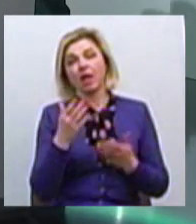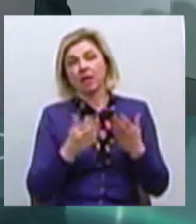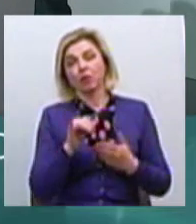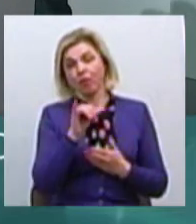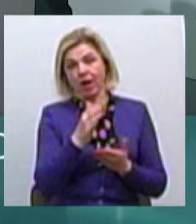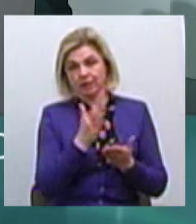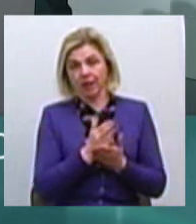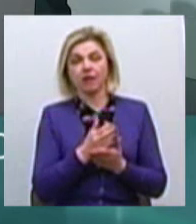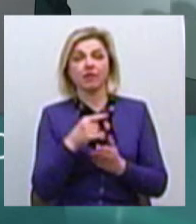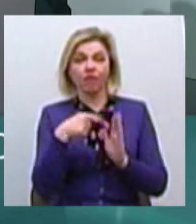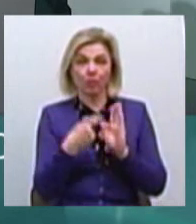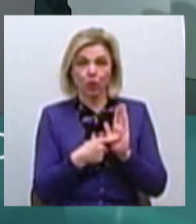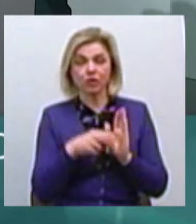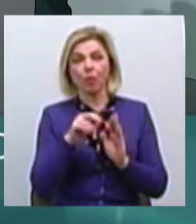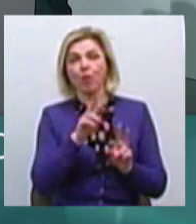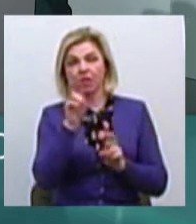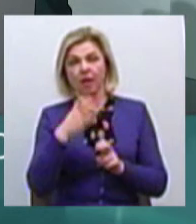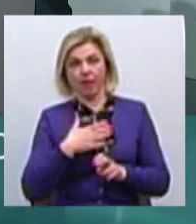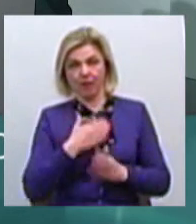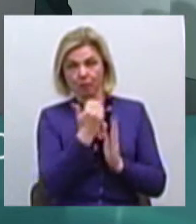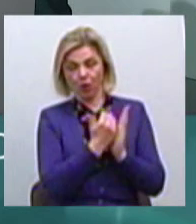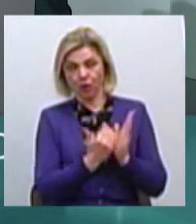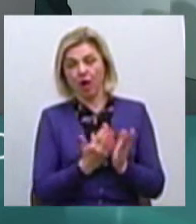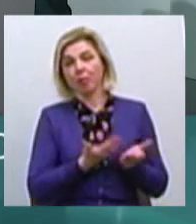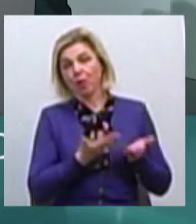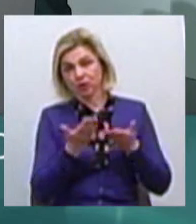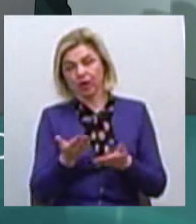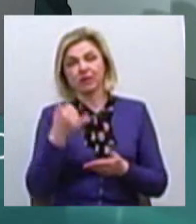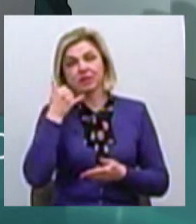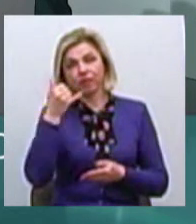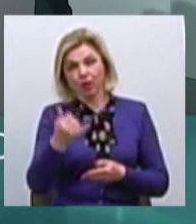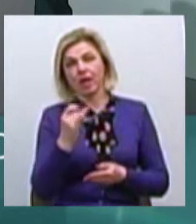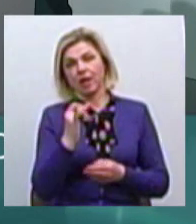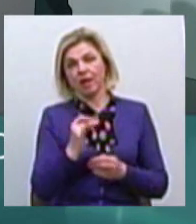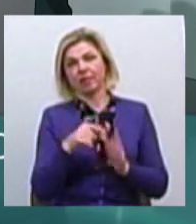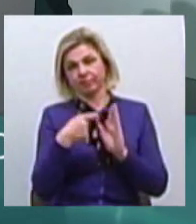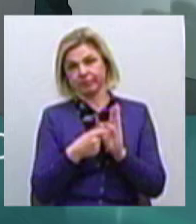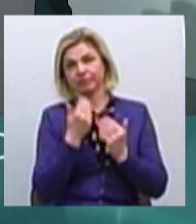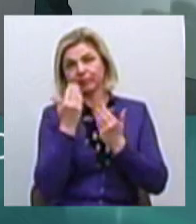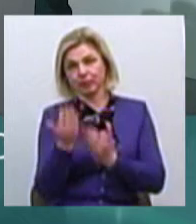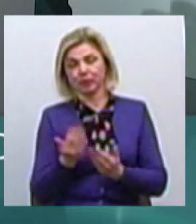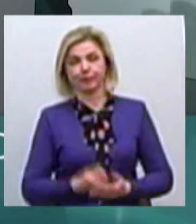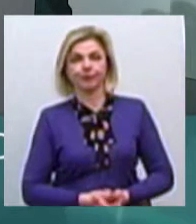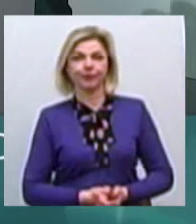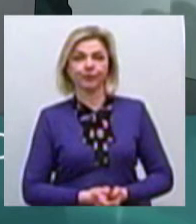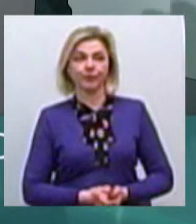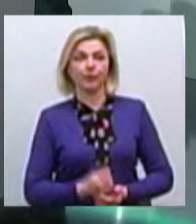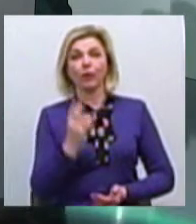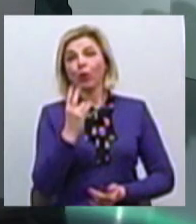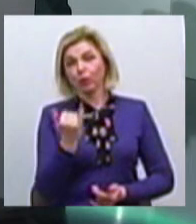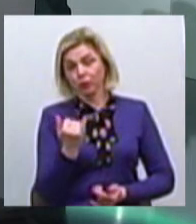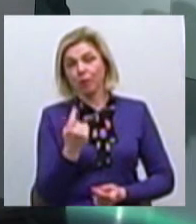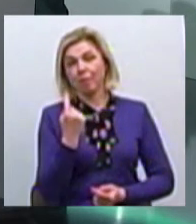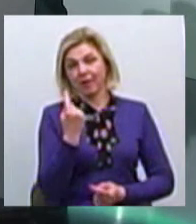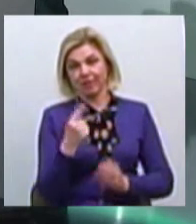побажання по темі сьогоднішньої програми, будь ласка, телефонуйте. У вас є приблизно 25 хвилин. Ну, перше